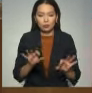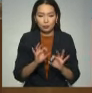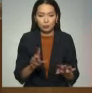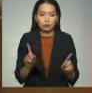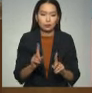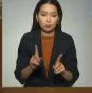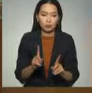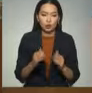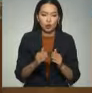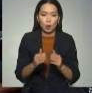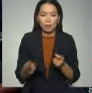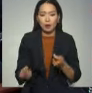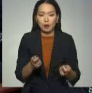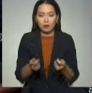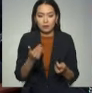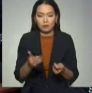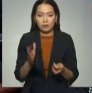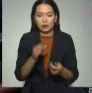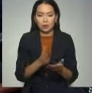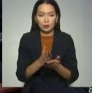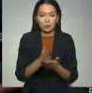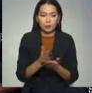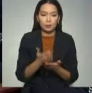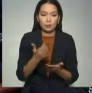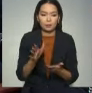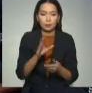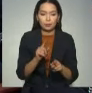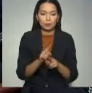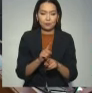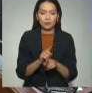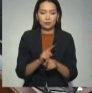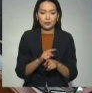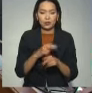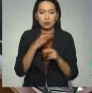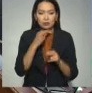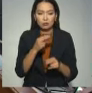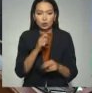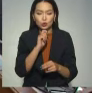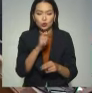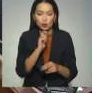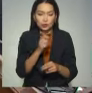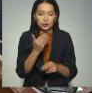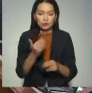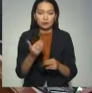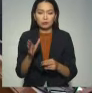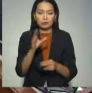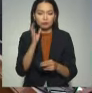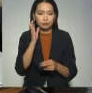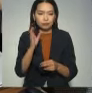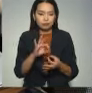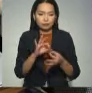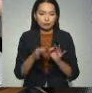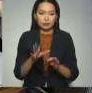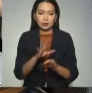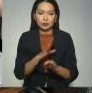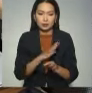доме правительства. Такой сгусток политических фигур не могли оставить без внимания и журналисты. В пресс-центре яблоку было негде упасть.